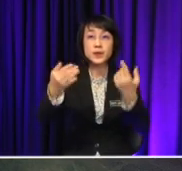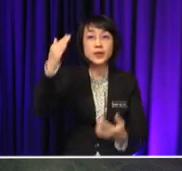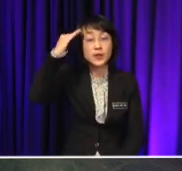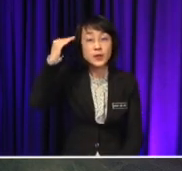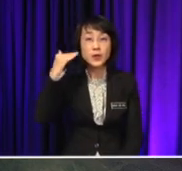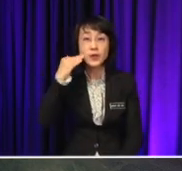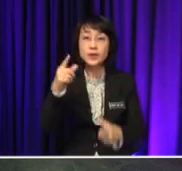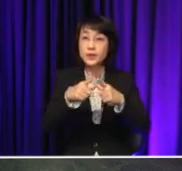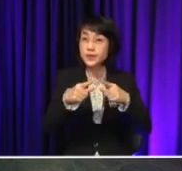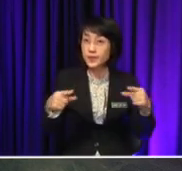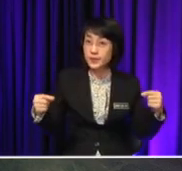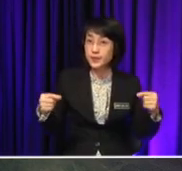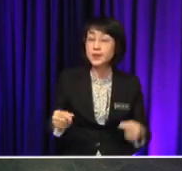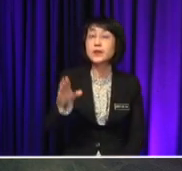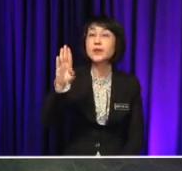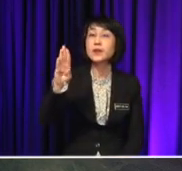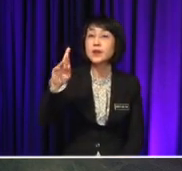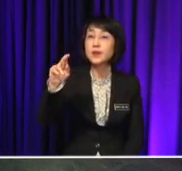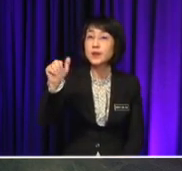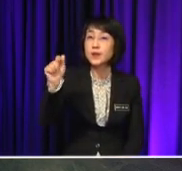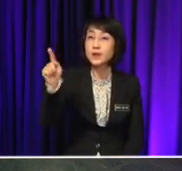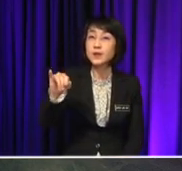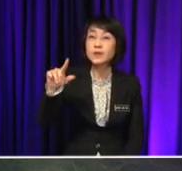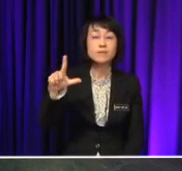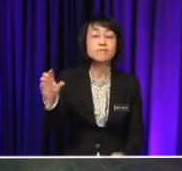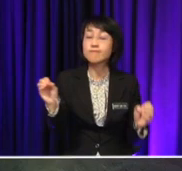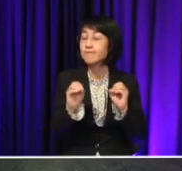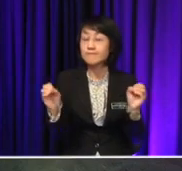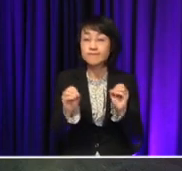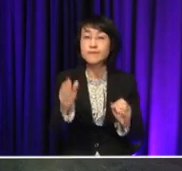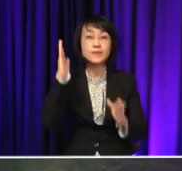Koreanya di iklim sama dengan iklim di Indonesia